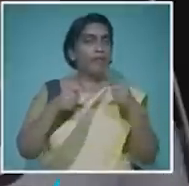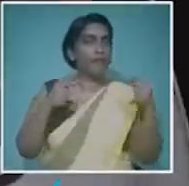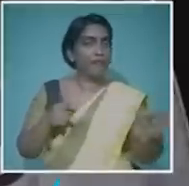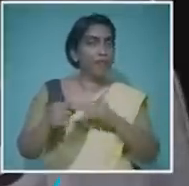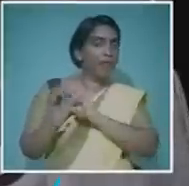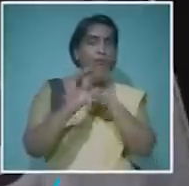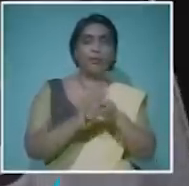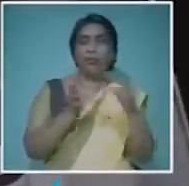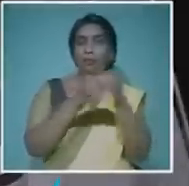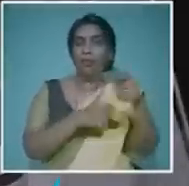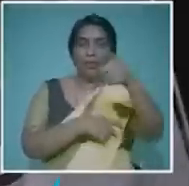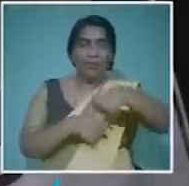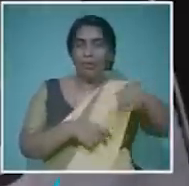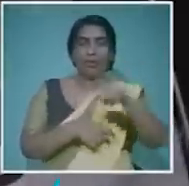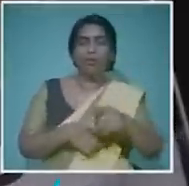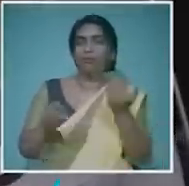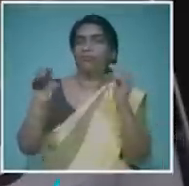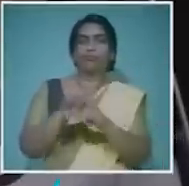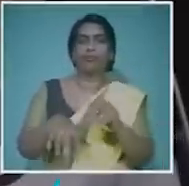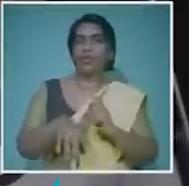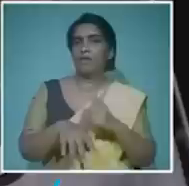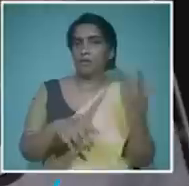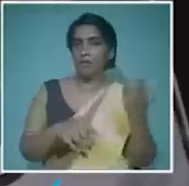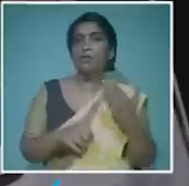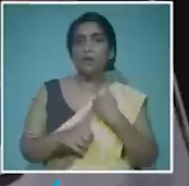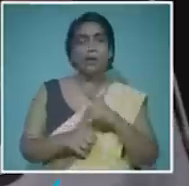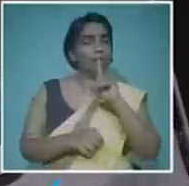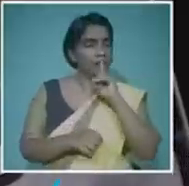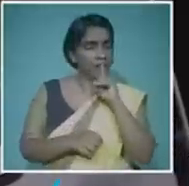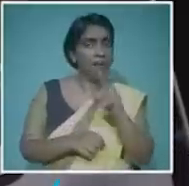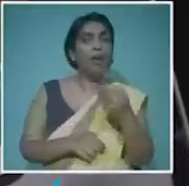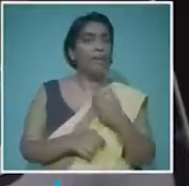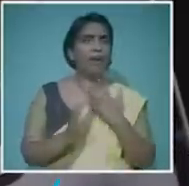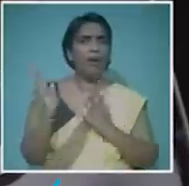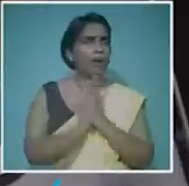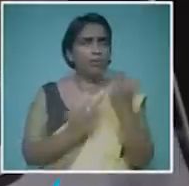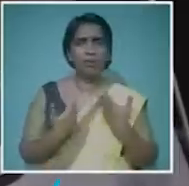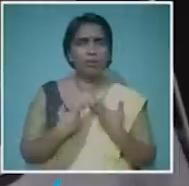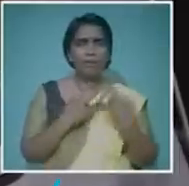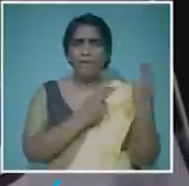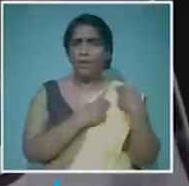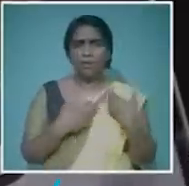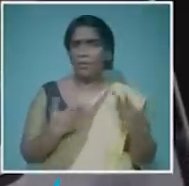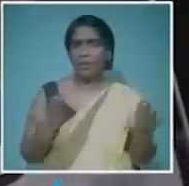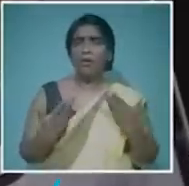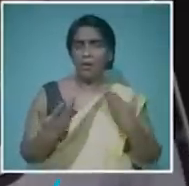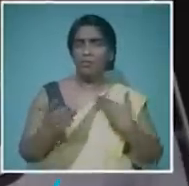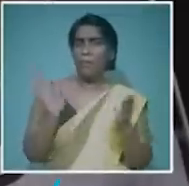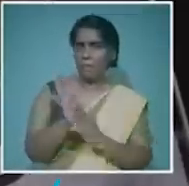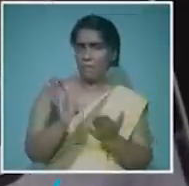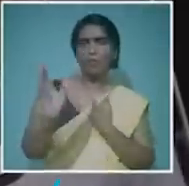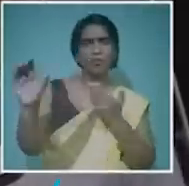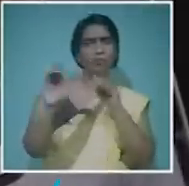ආපු කිසිම පක්ෂයක කිසිම කෙනෙක් නියෝජනය කරලා නැත්තේ. මම කියන්නේ අපිට අයිතියක් නැද්ද, වගකීමක් නැද්ද අපේ සමාජිකයොත්